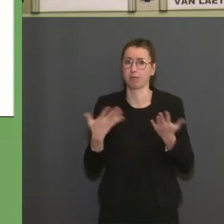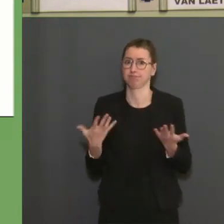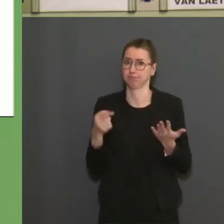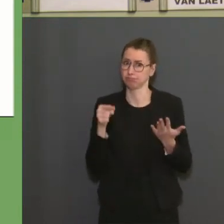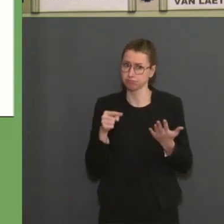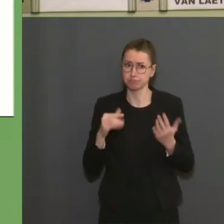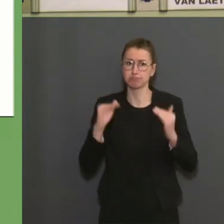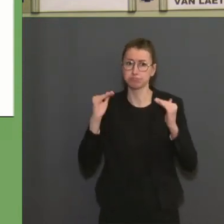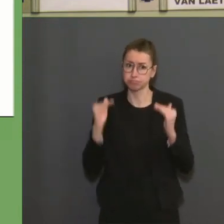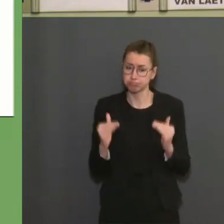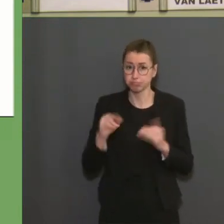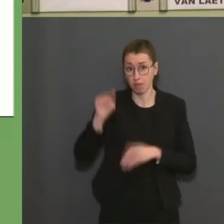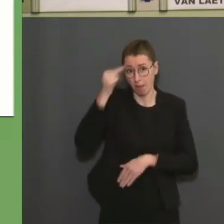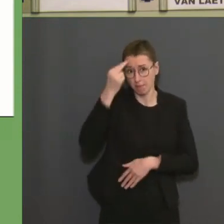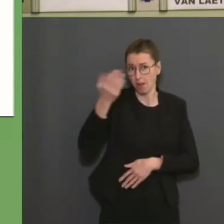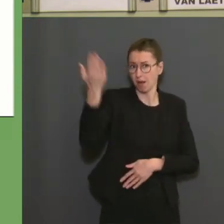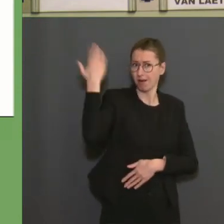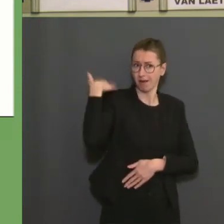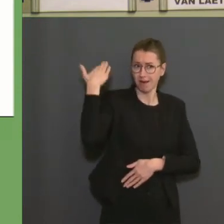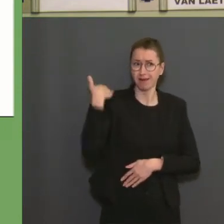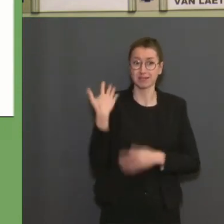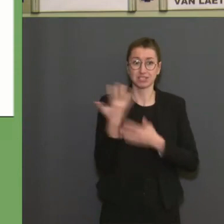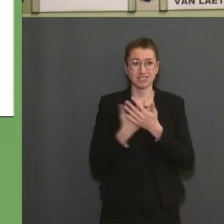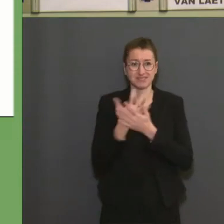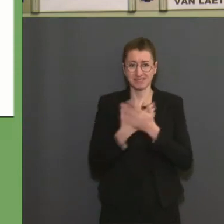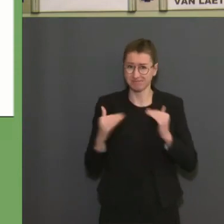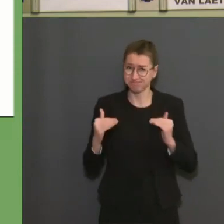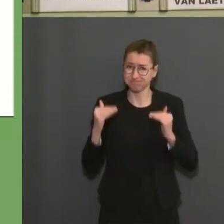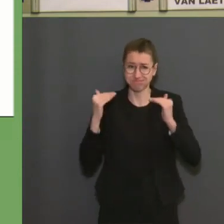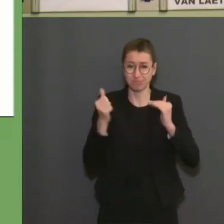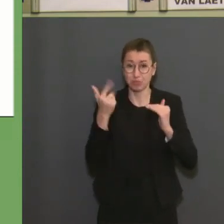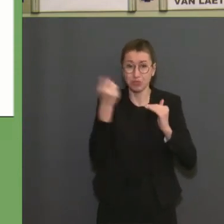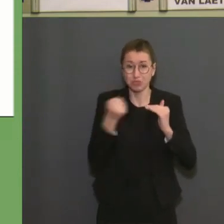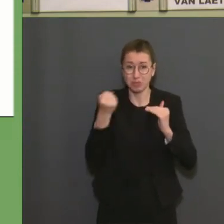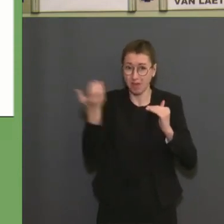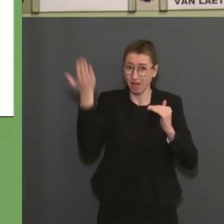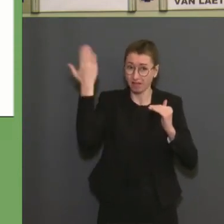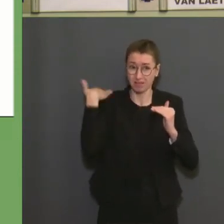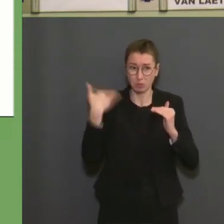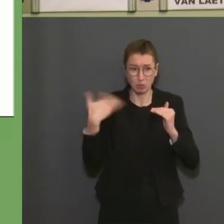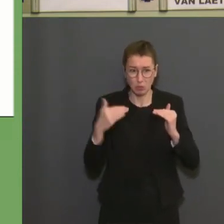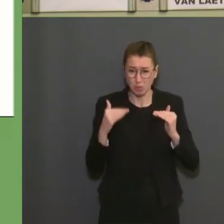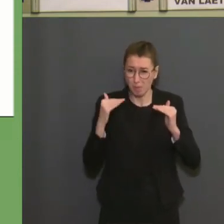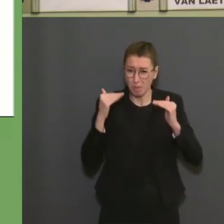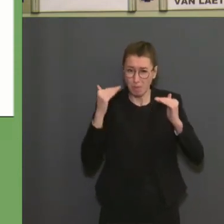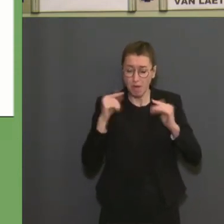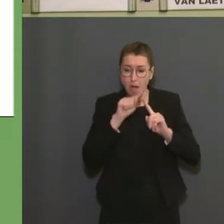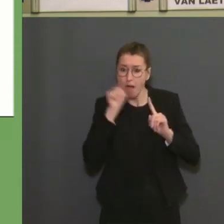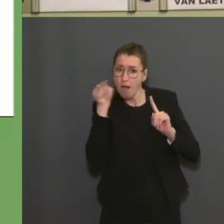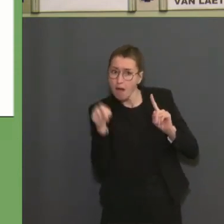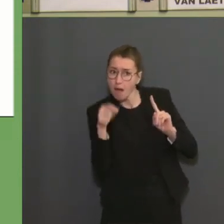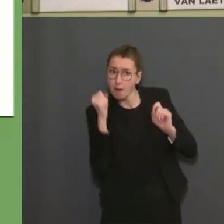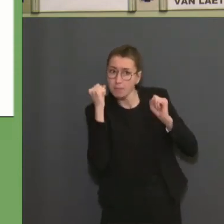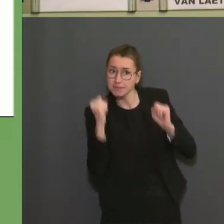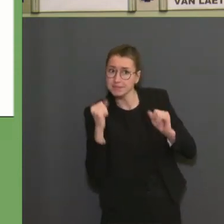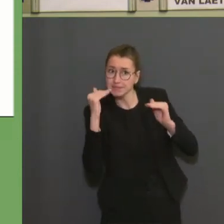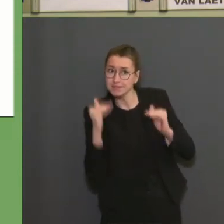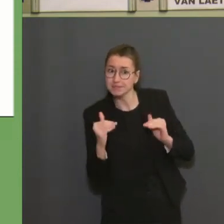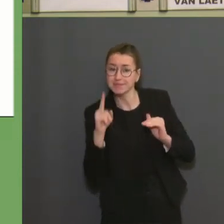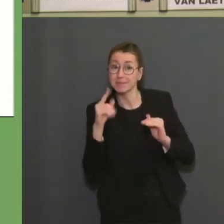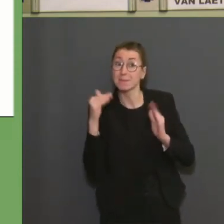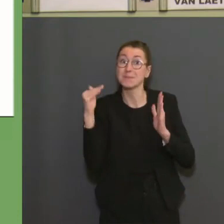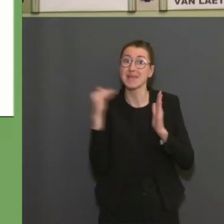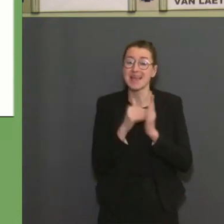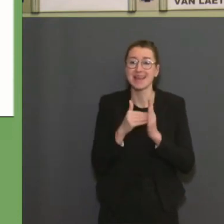extraordinairement élevés que nous avons connus il y a quelques semaines, mais c'est encore très très loin de la base nécessaire pour